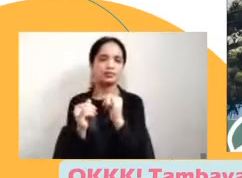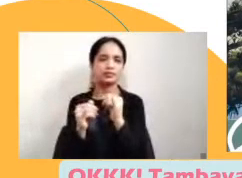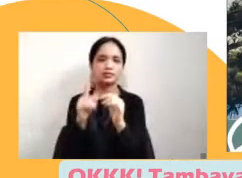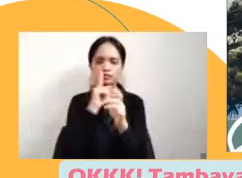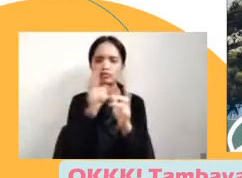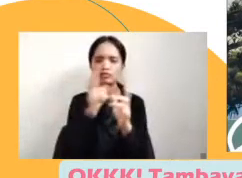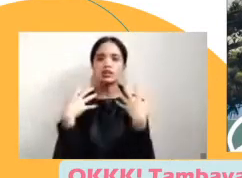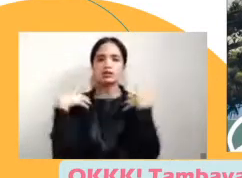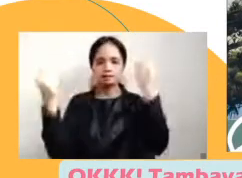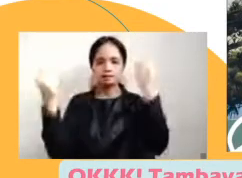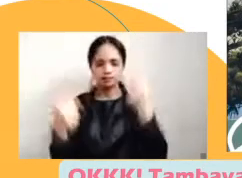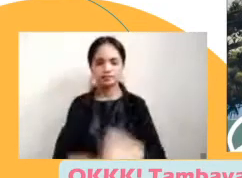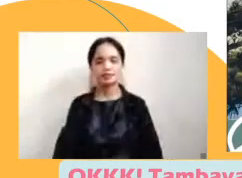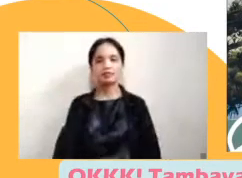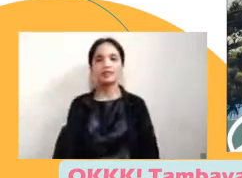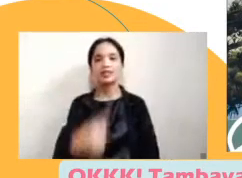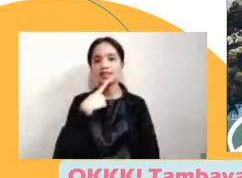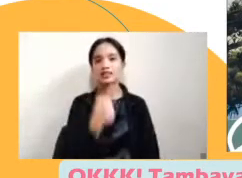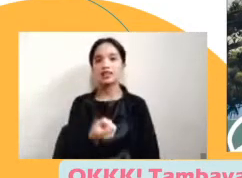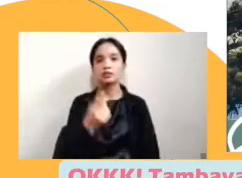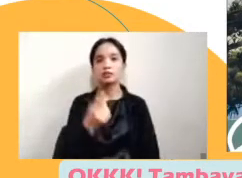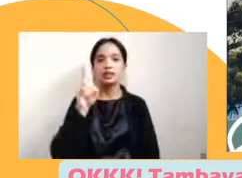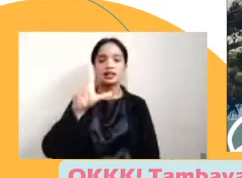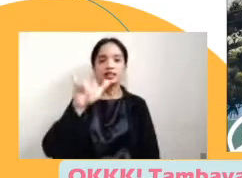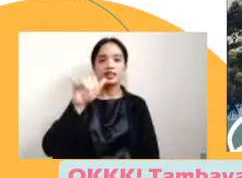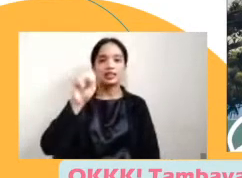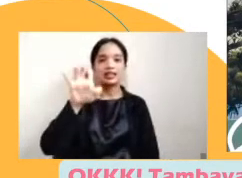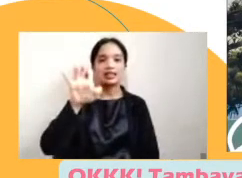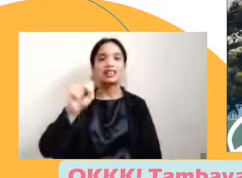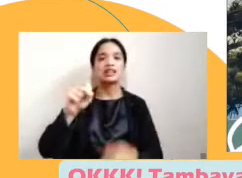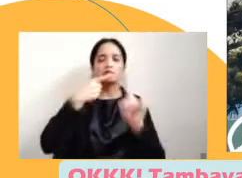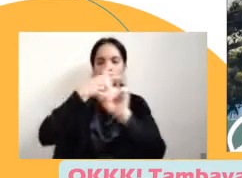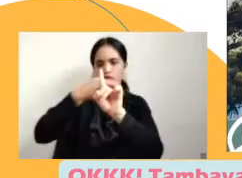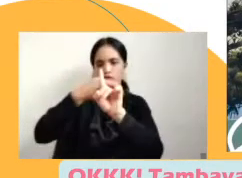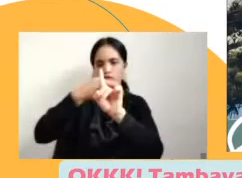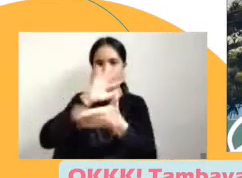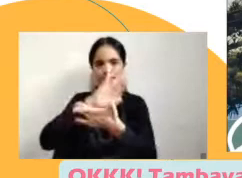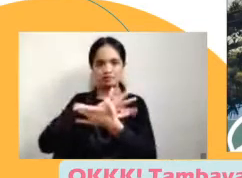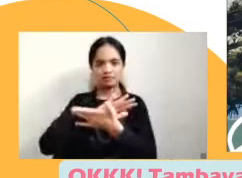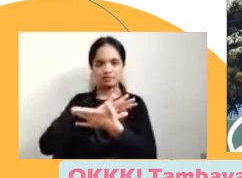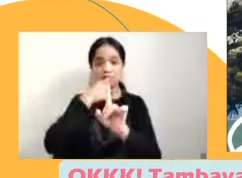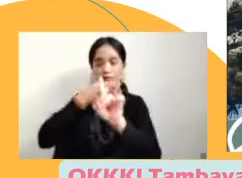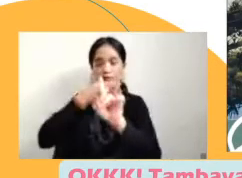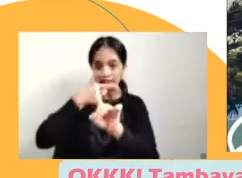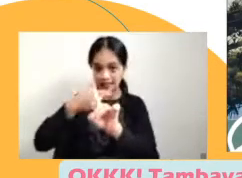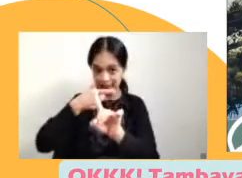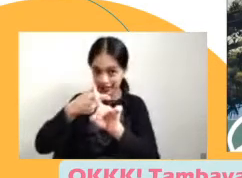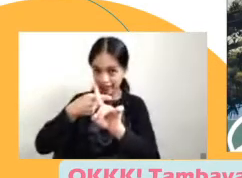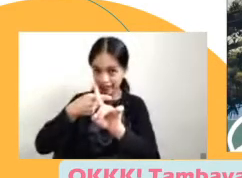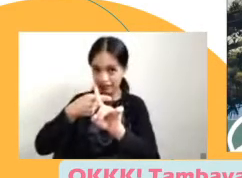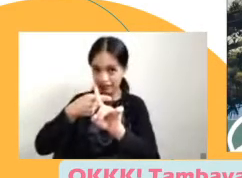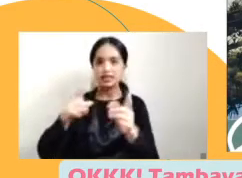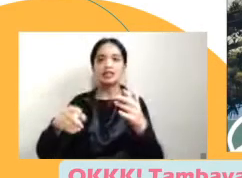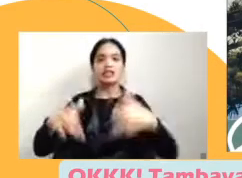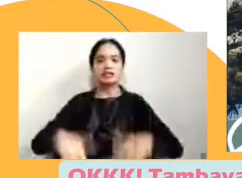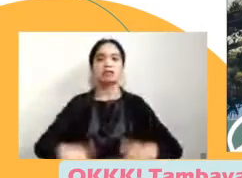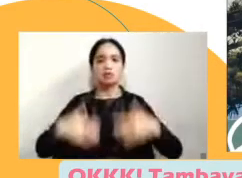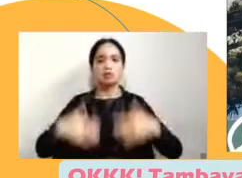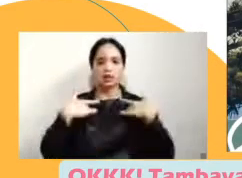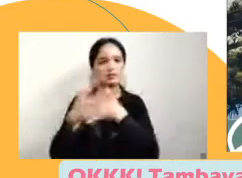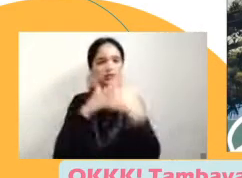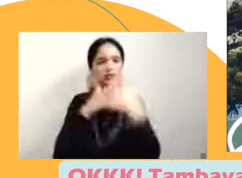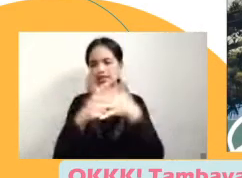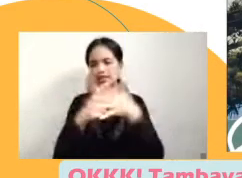no? Ayan, sabi ni Ulysses, positibo sa buhay, no, nananatiling positibo kahit mahirap, no,